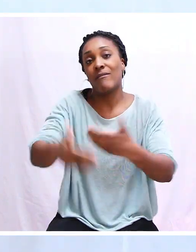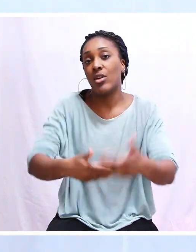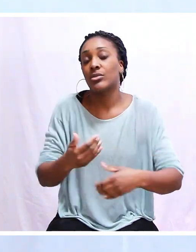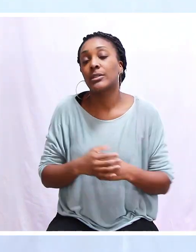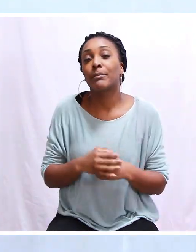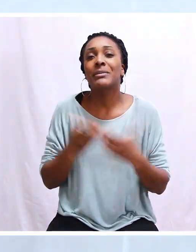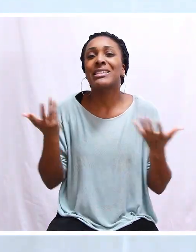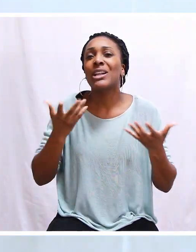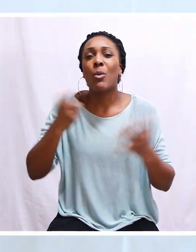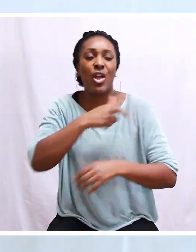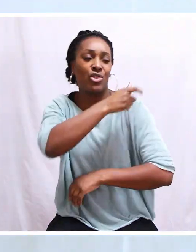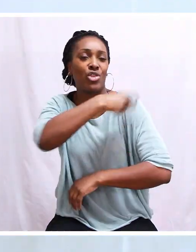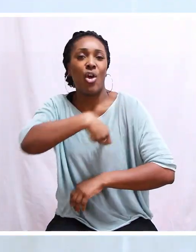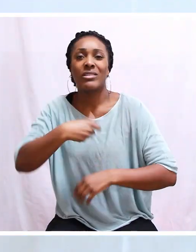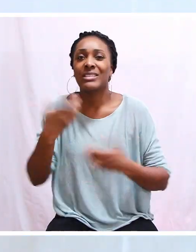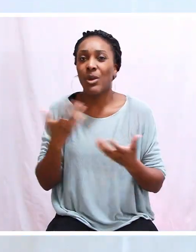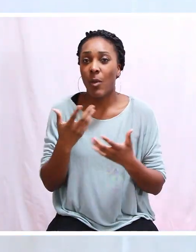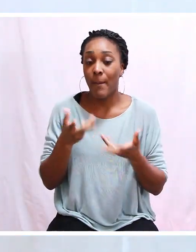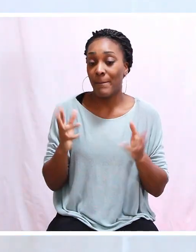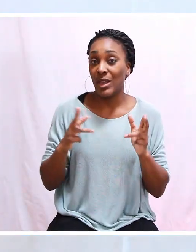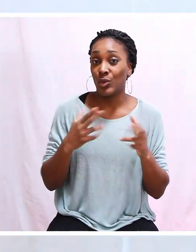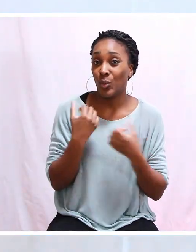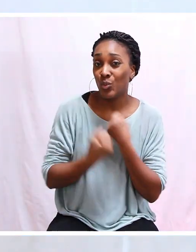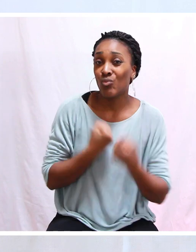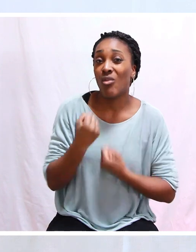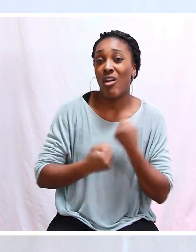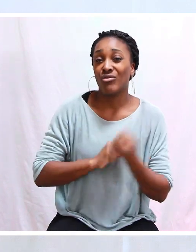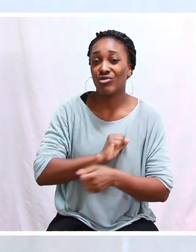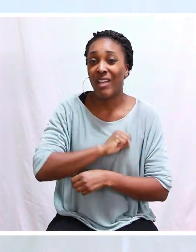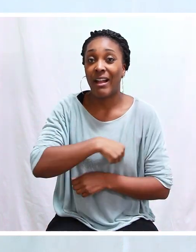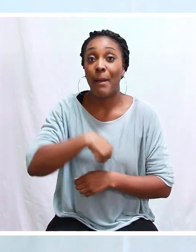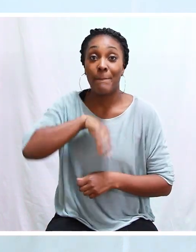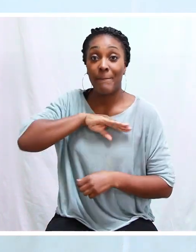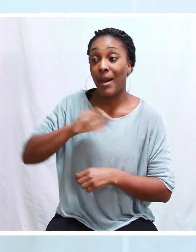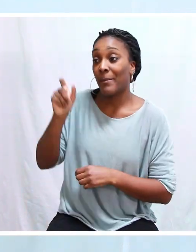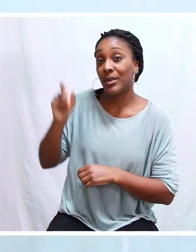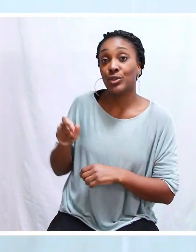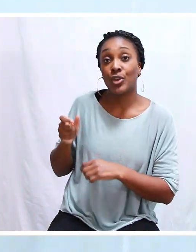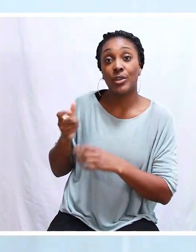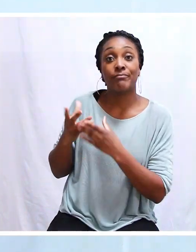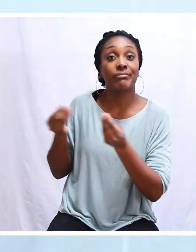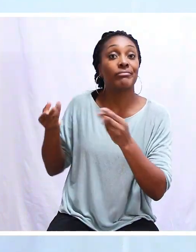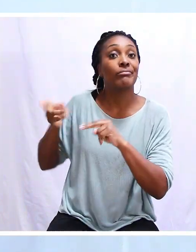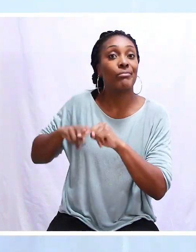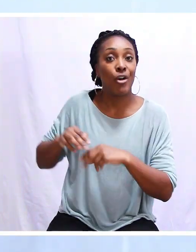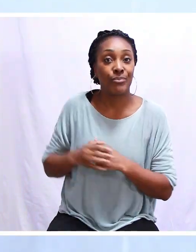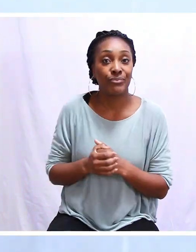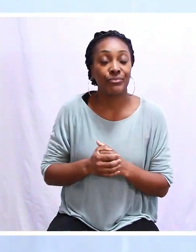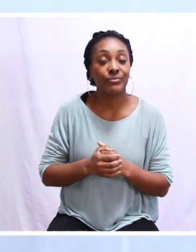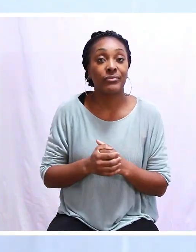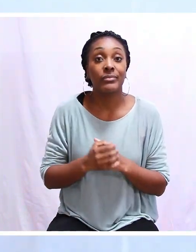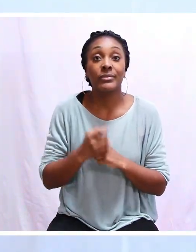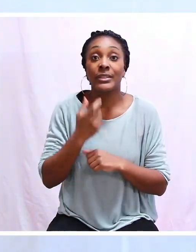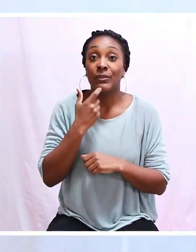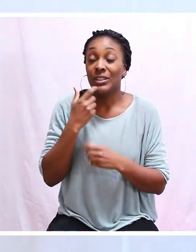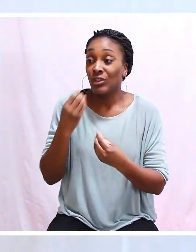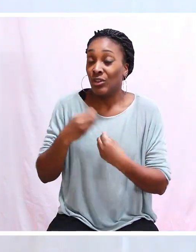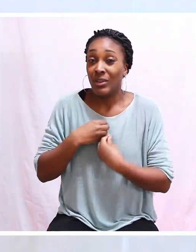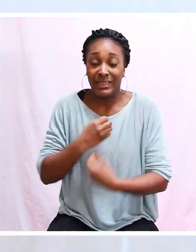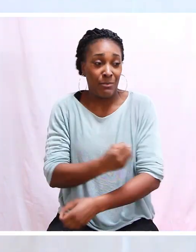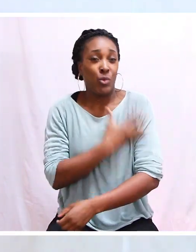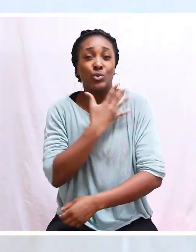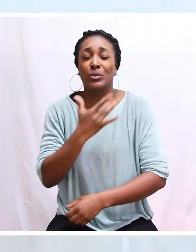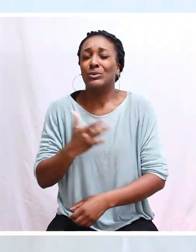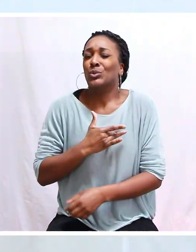Qu'est-ce que le deuil ? Le deuil, c'est une période de douleur et de chagrin qui suit une disparition. C'est-à-dire, c'est quelque chose qui vient émotionnellement